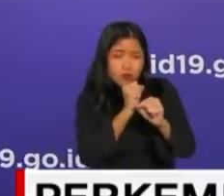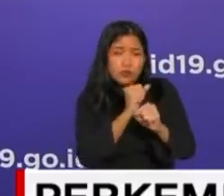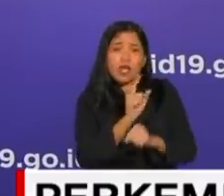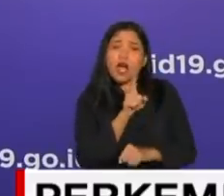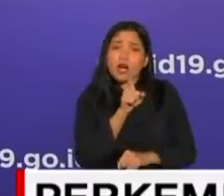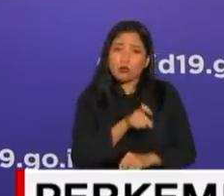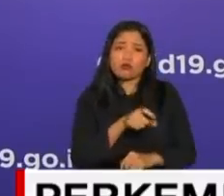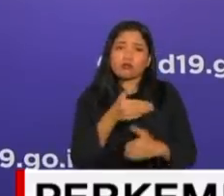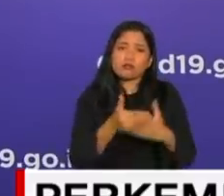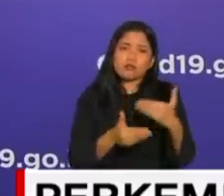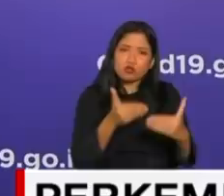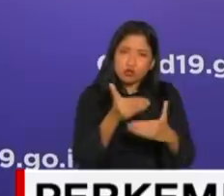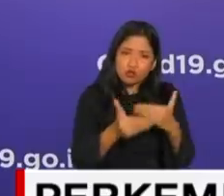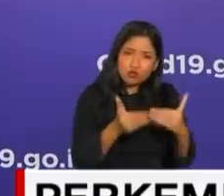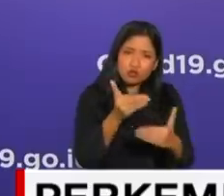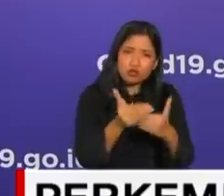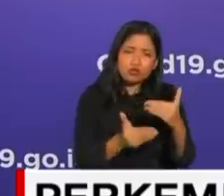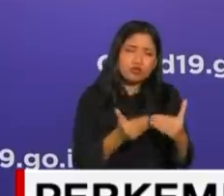terus-menerus